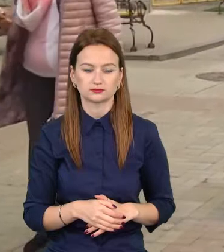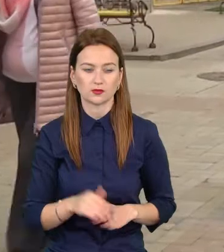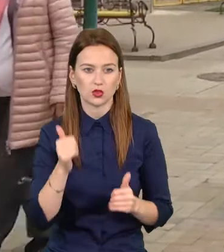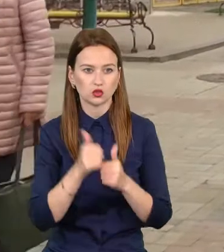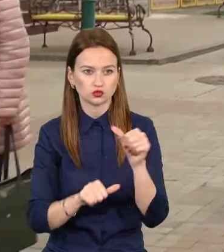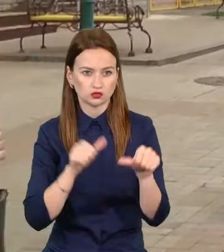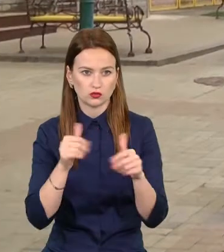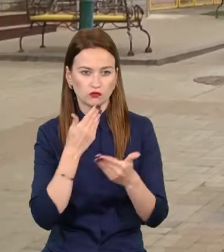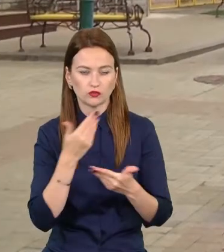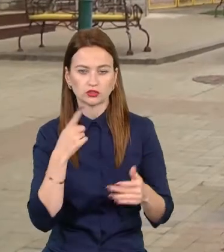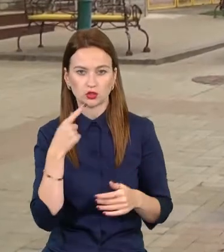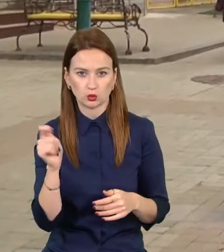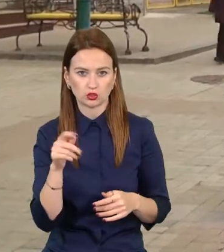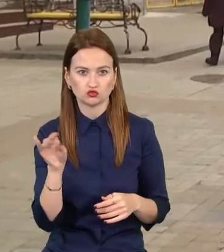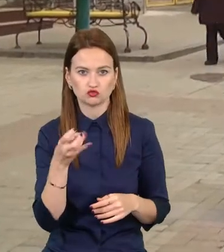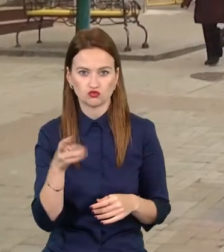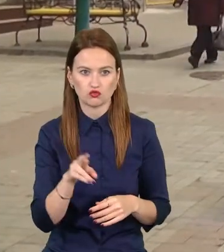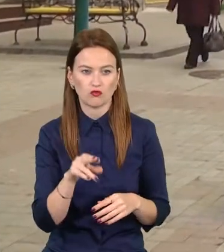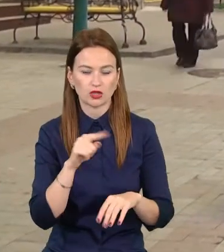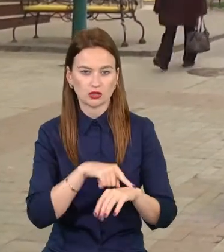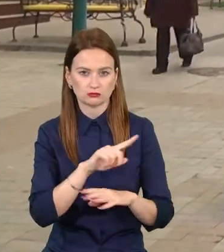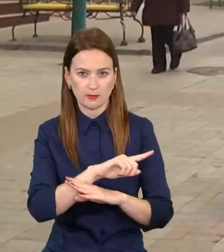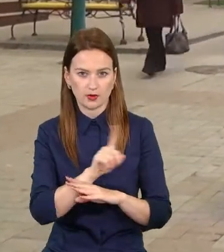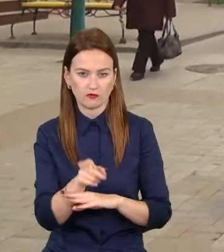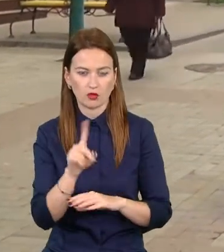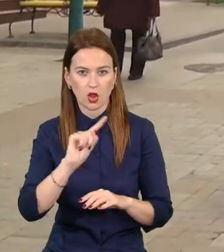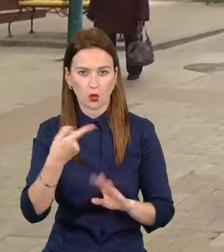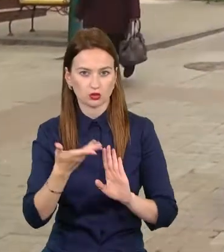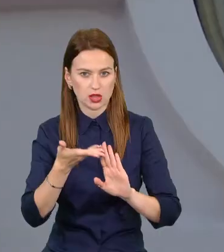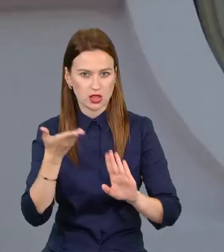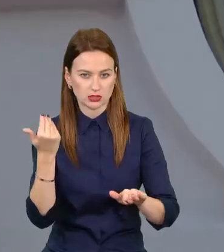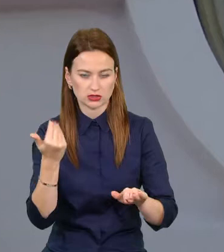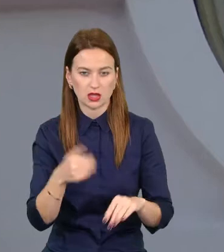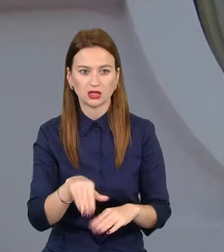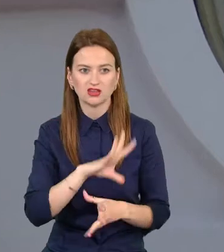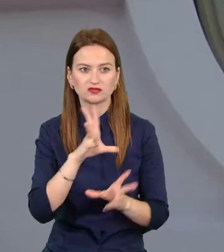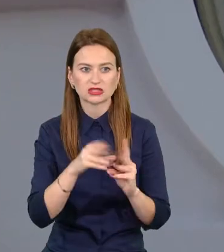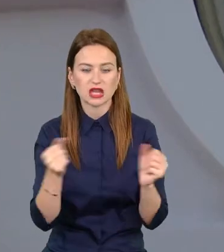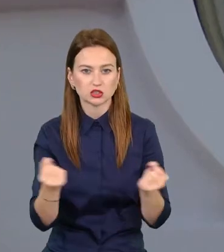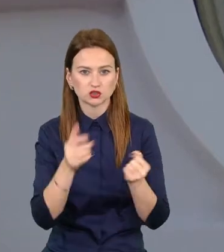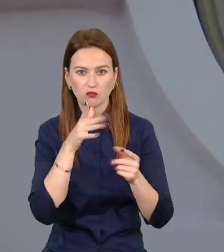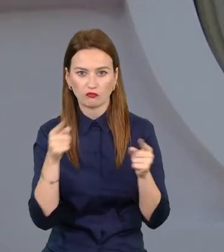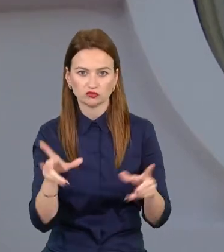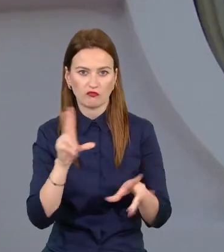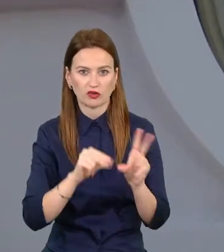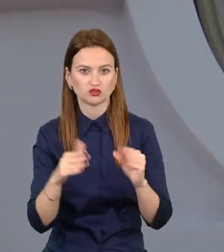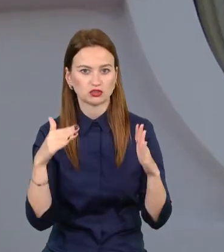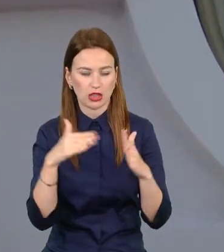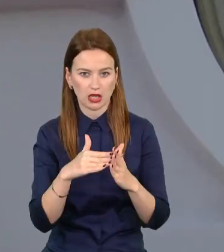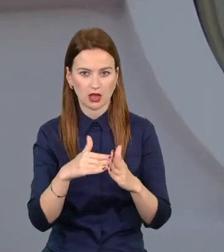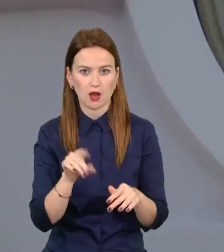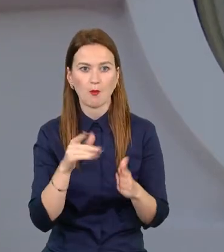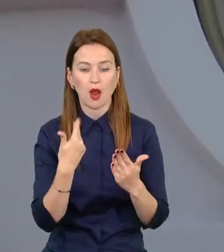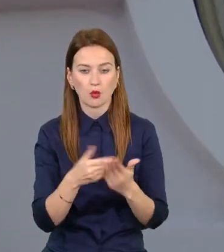Щороку в останню неділю жовтня в Україні переводять стрілки годинників на годину назад. Взагалі, саме зимовий час вважається стандартним. А